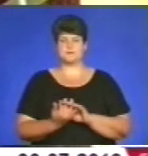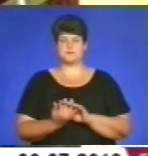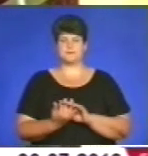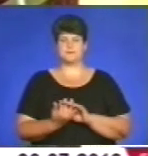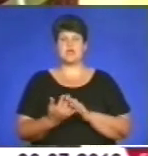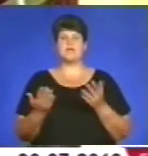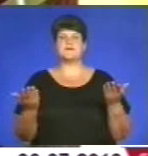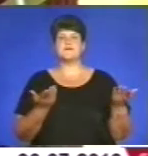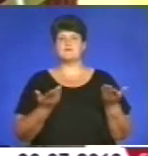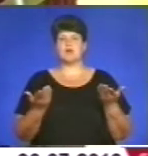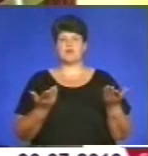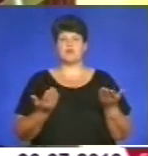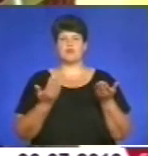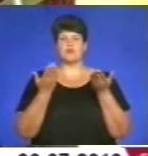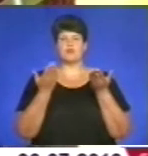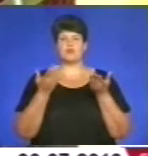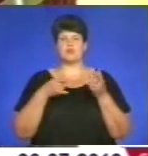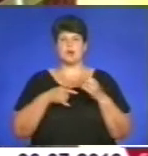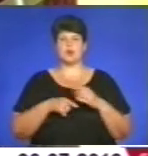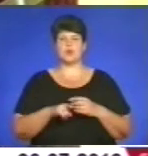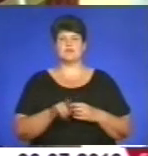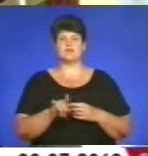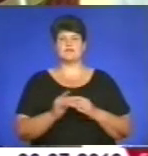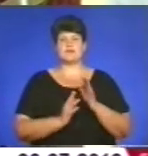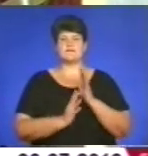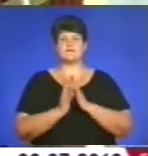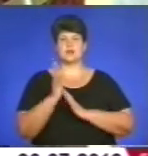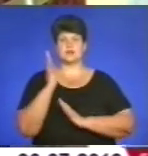в якому народився, виріс,